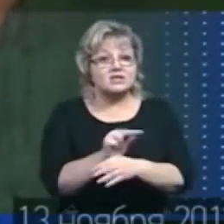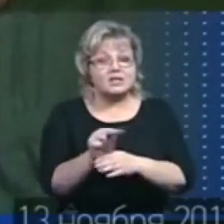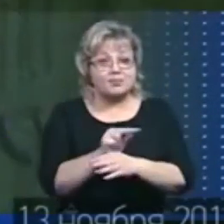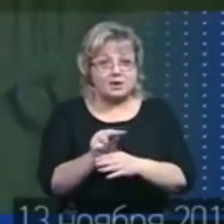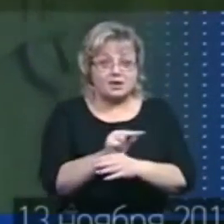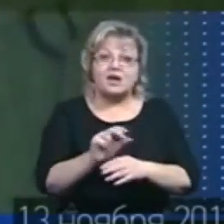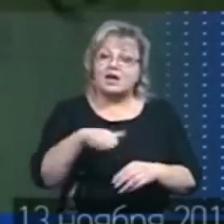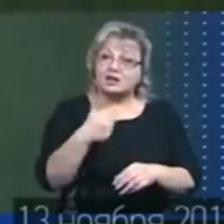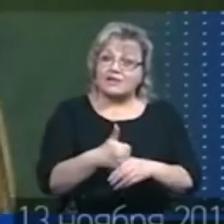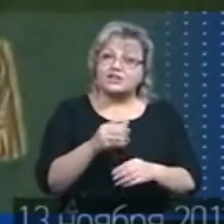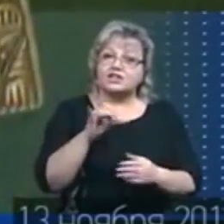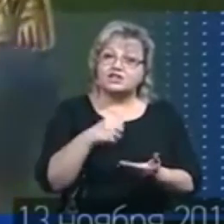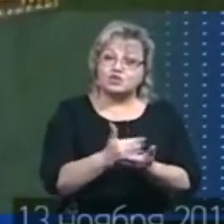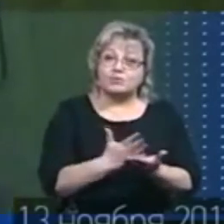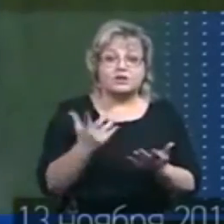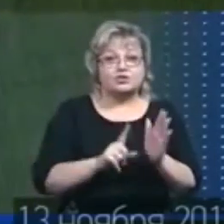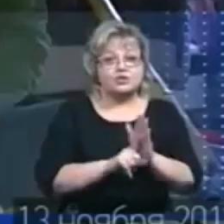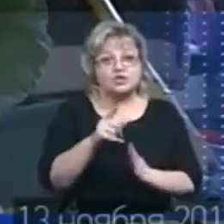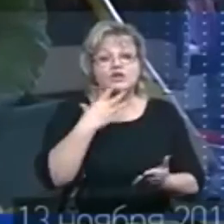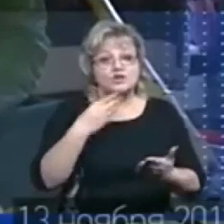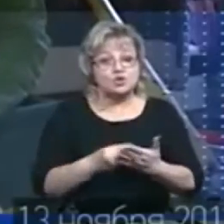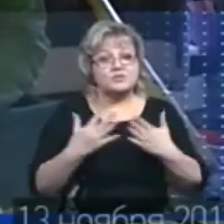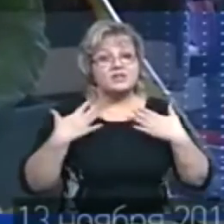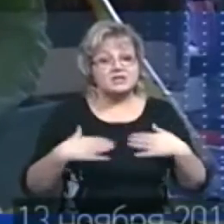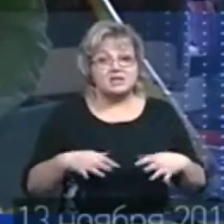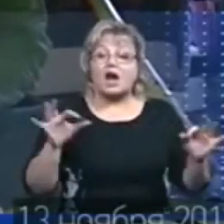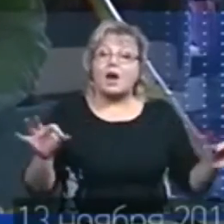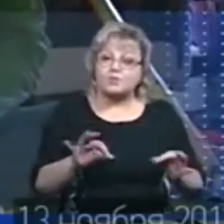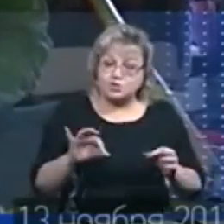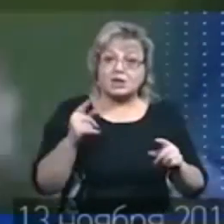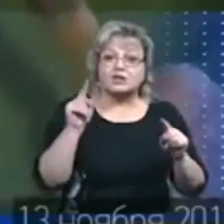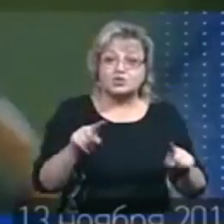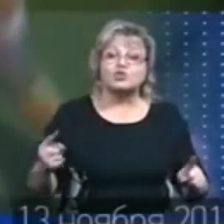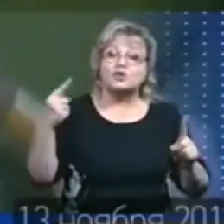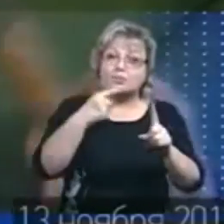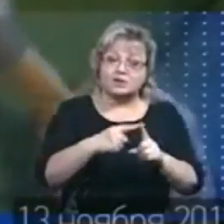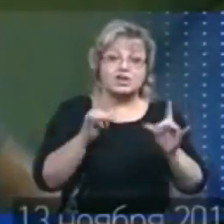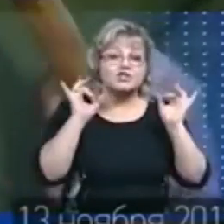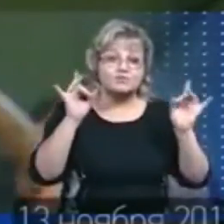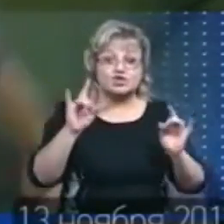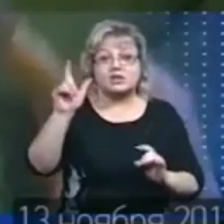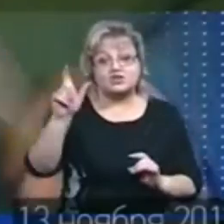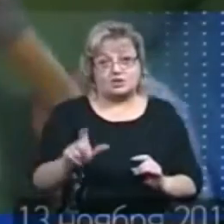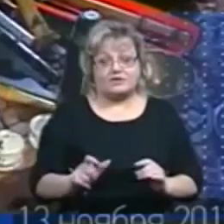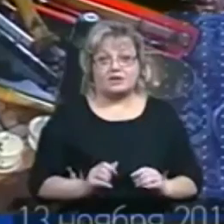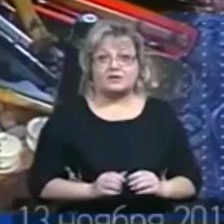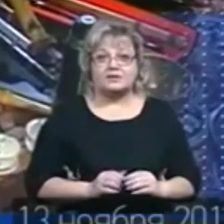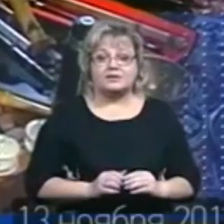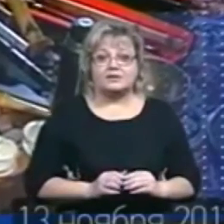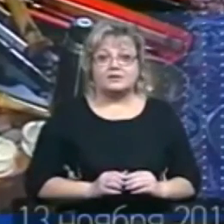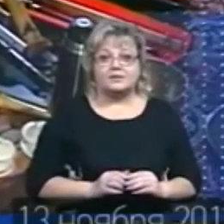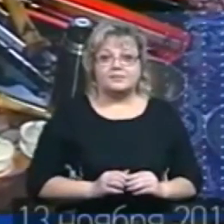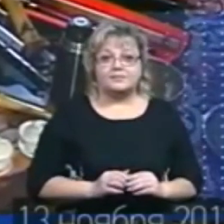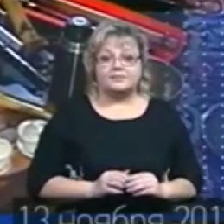Говорит, главный инструмент, с которого нужно начинать, это собственное тело, а музыка – это то, что дополняет звучание человека.